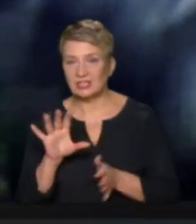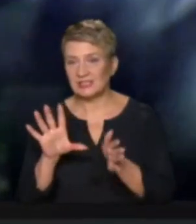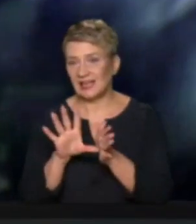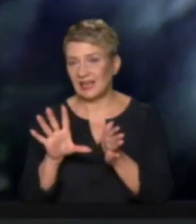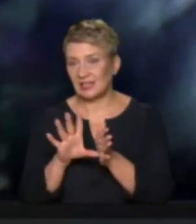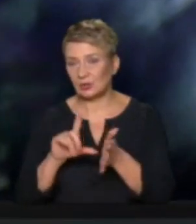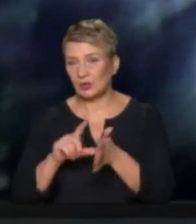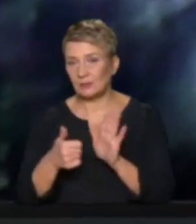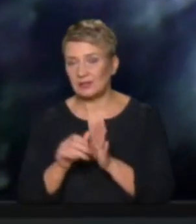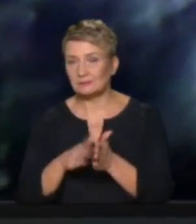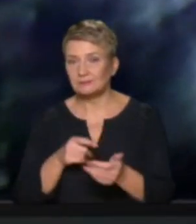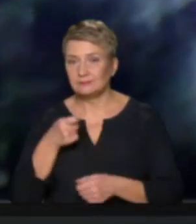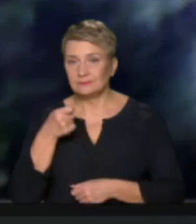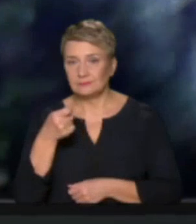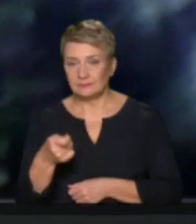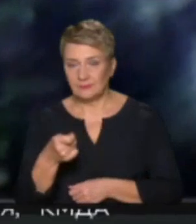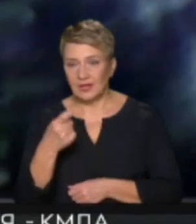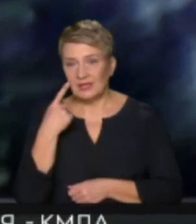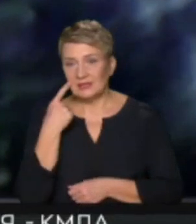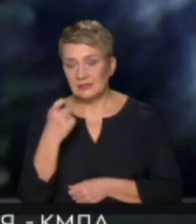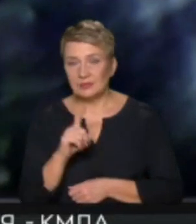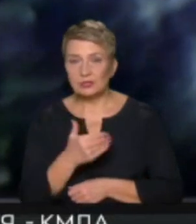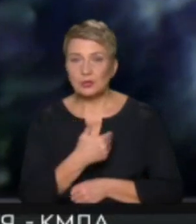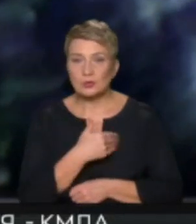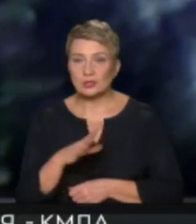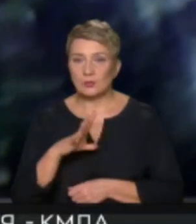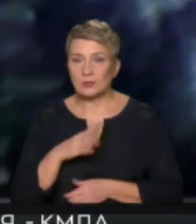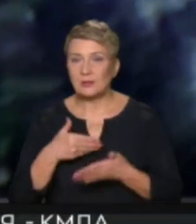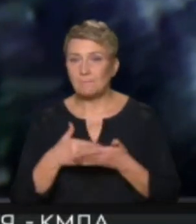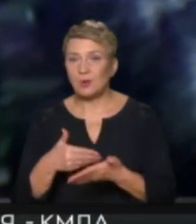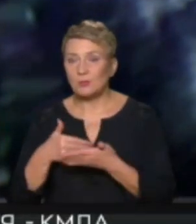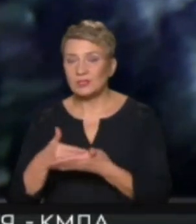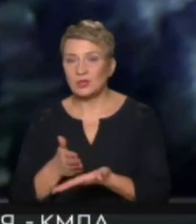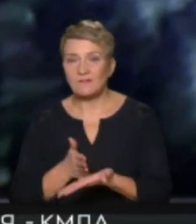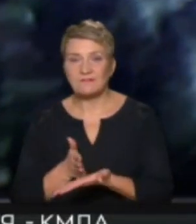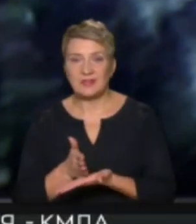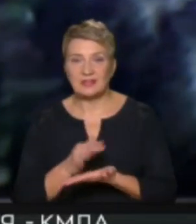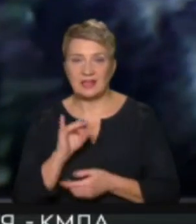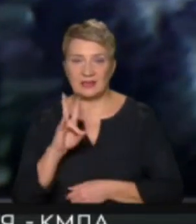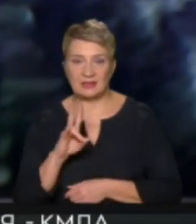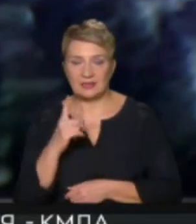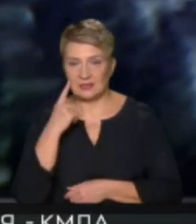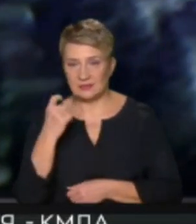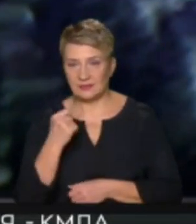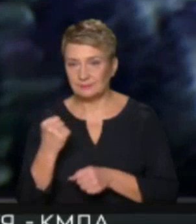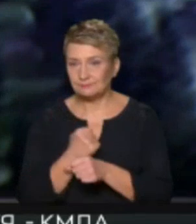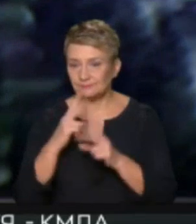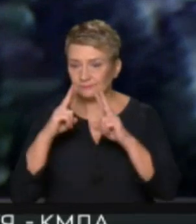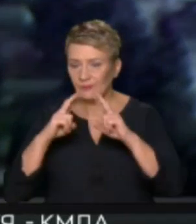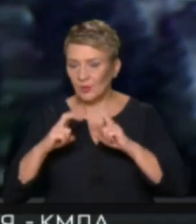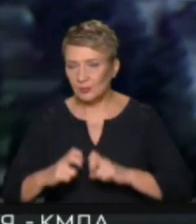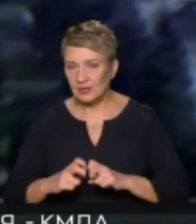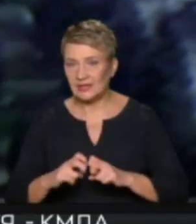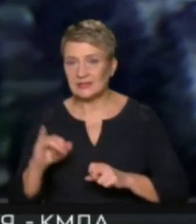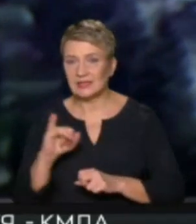подати заявку про те, що він хоче бути помічником ветерана. Ця заявка обробляється Міністерством ветеранів